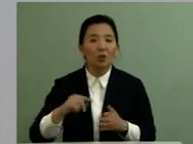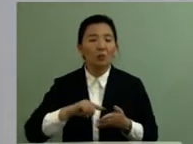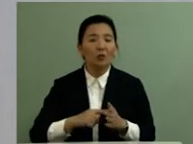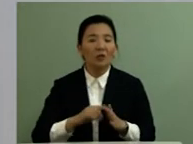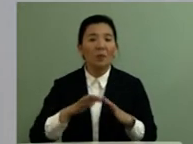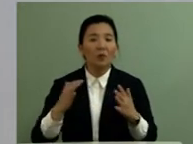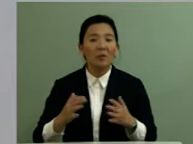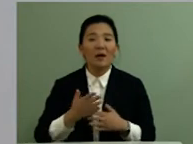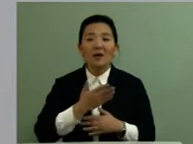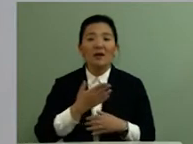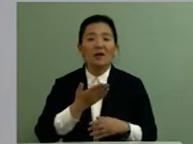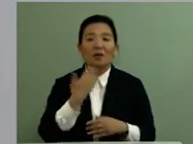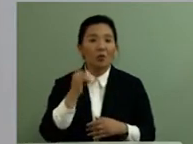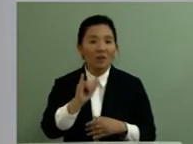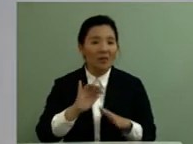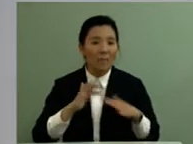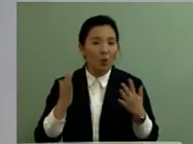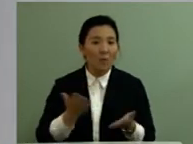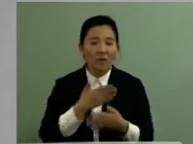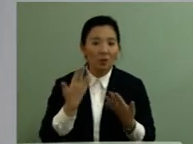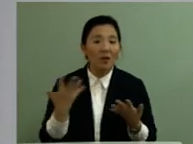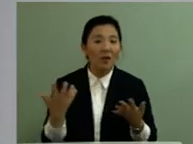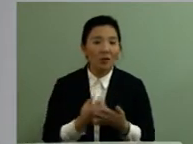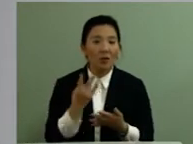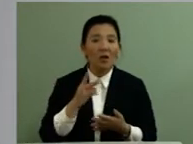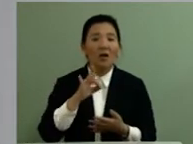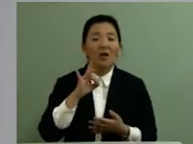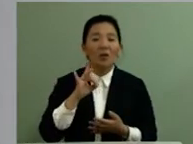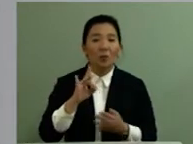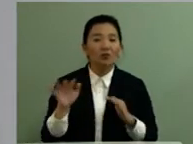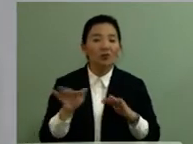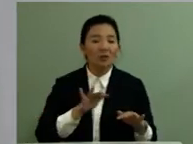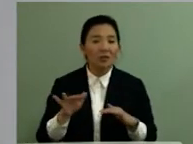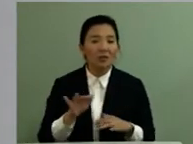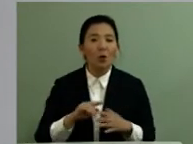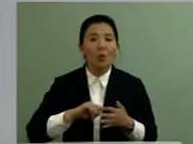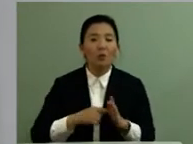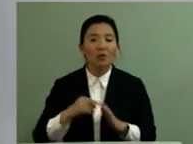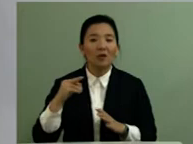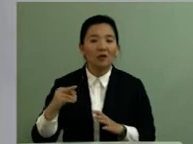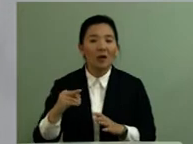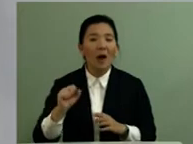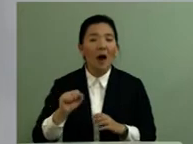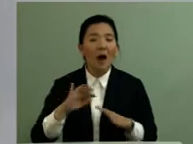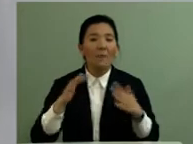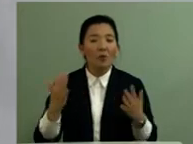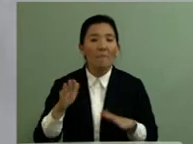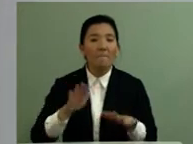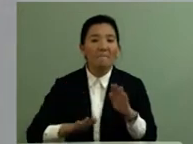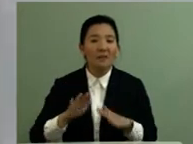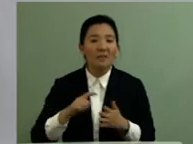объем. Но нет у вас объема, мы должны его найти. Ро жидкости умножить на G, а объем